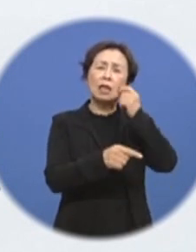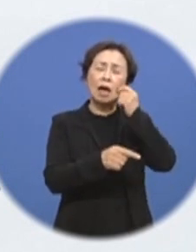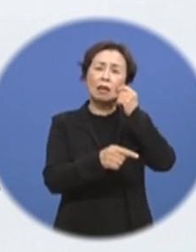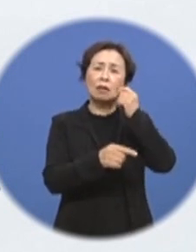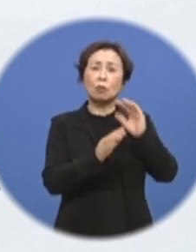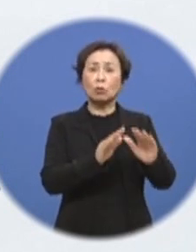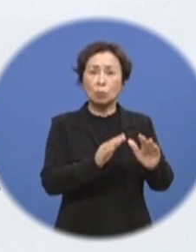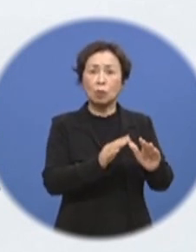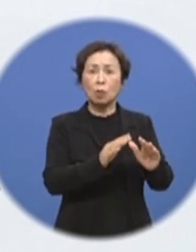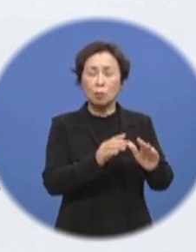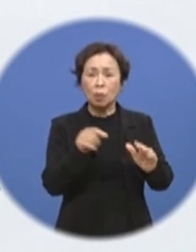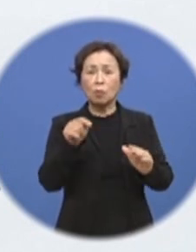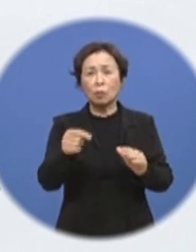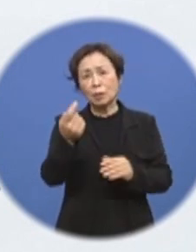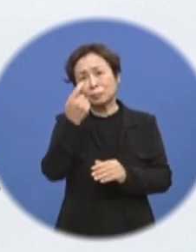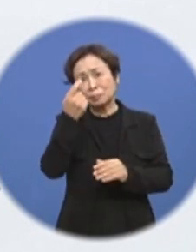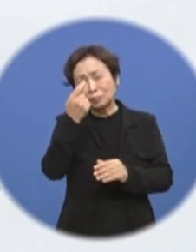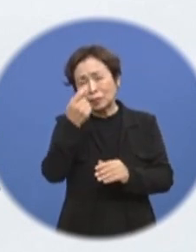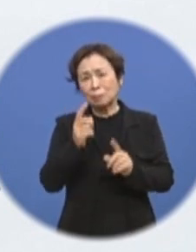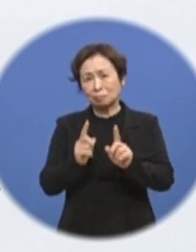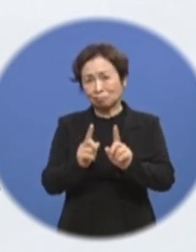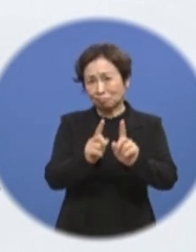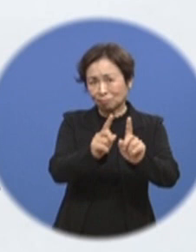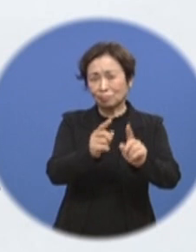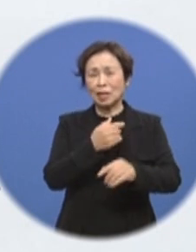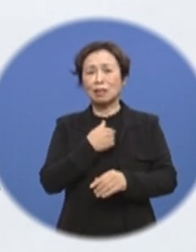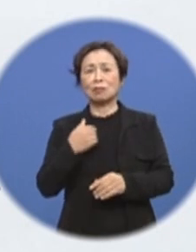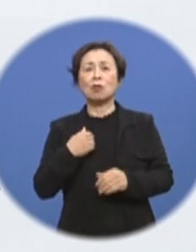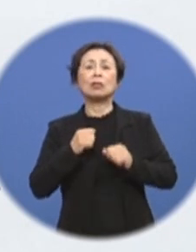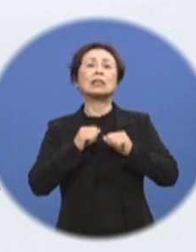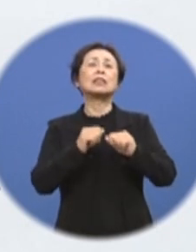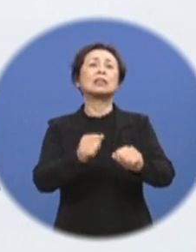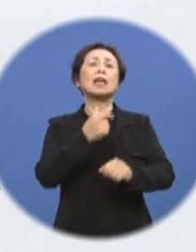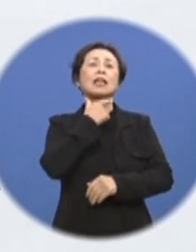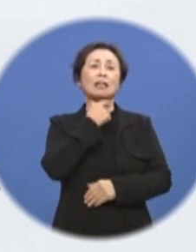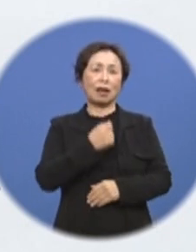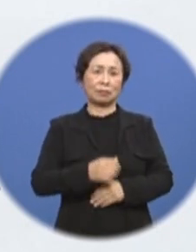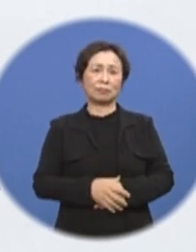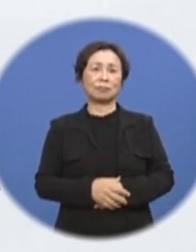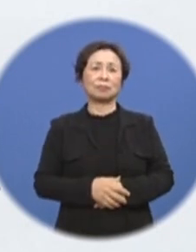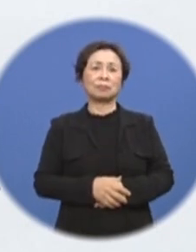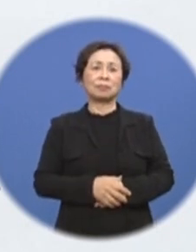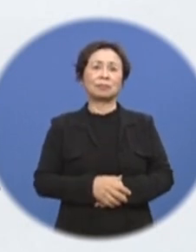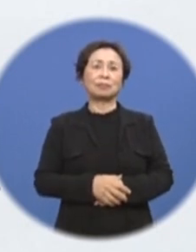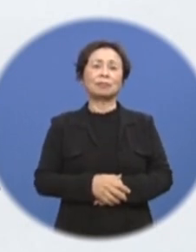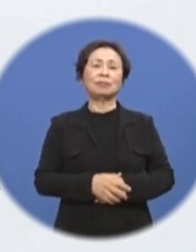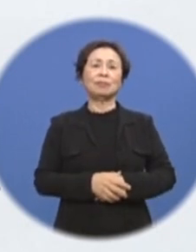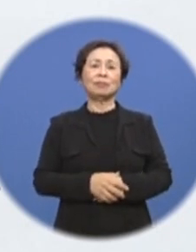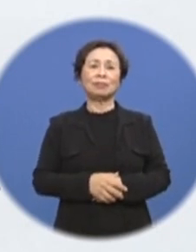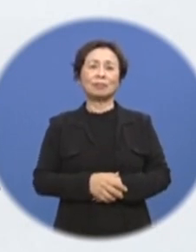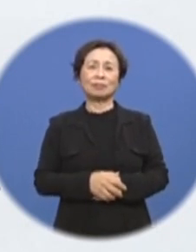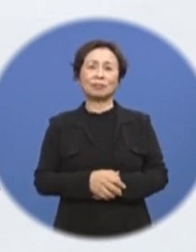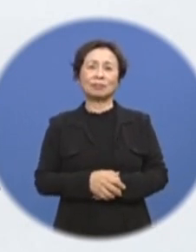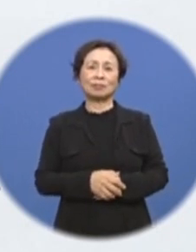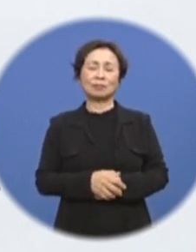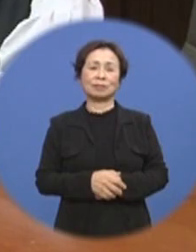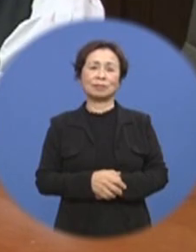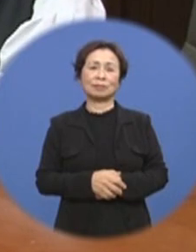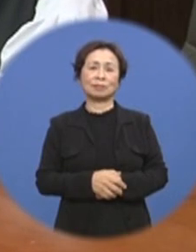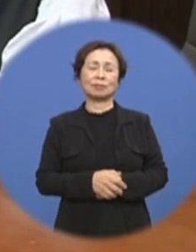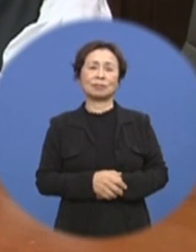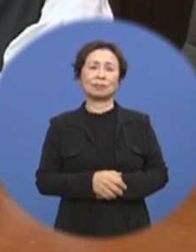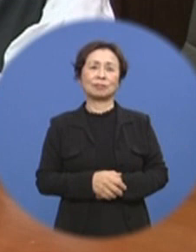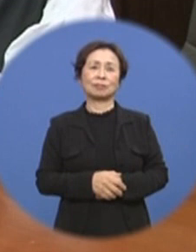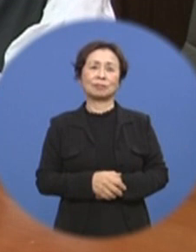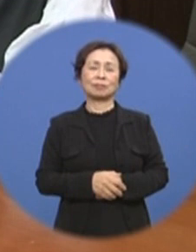遅れないようにするというようなことをやっていきたいと思いますねはいそれからまああの先ほど言いました